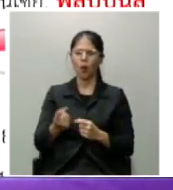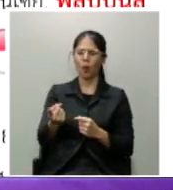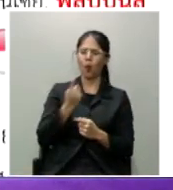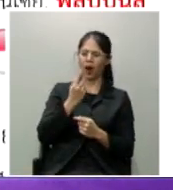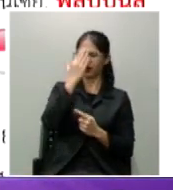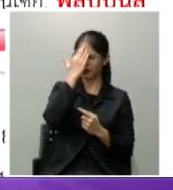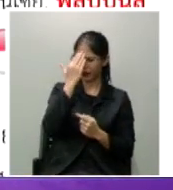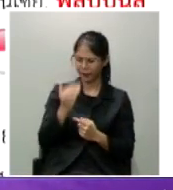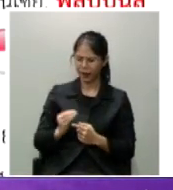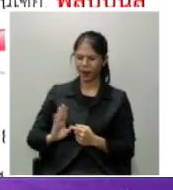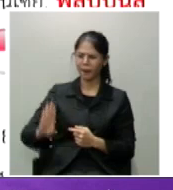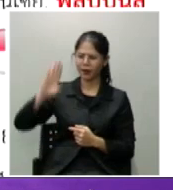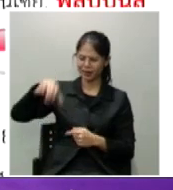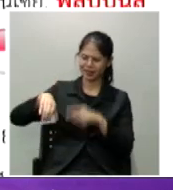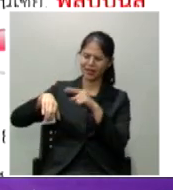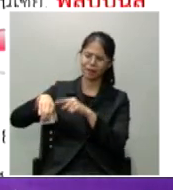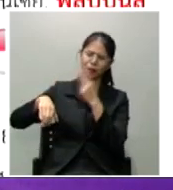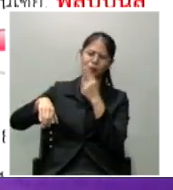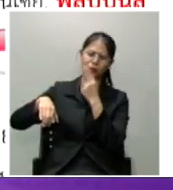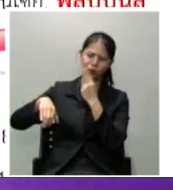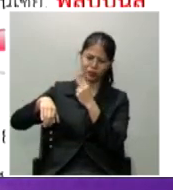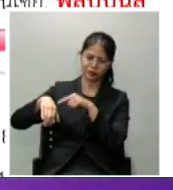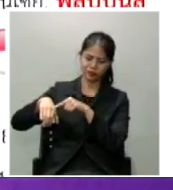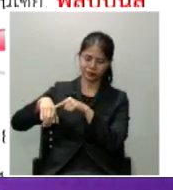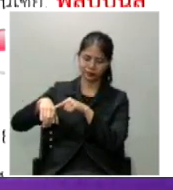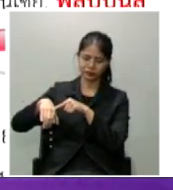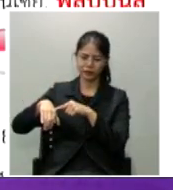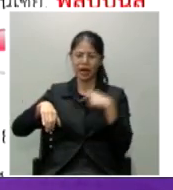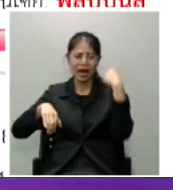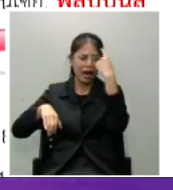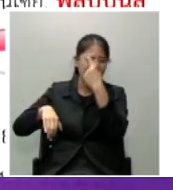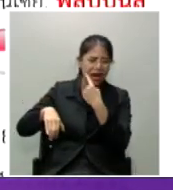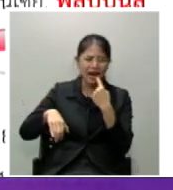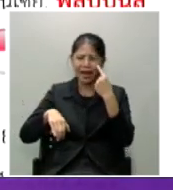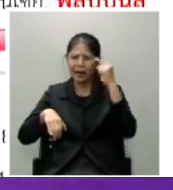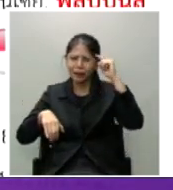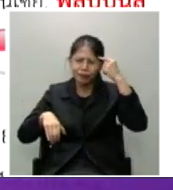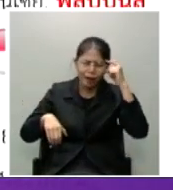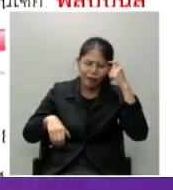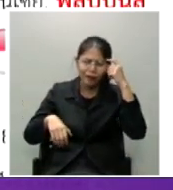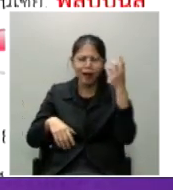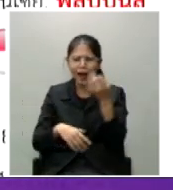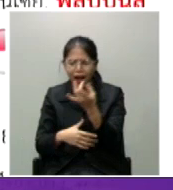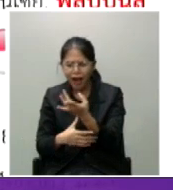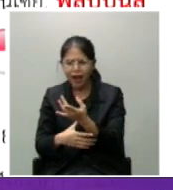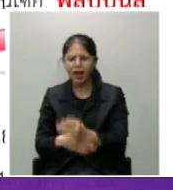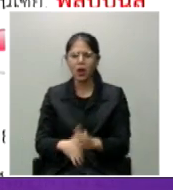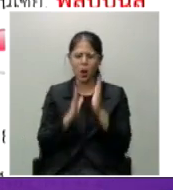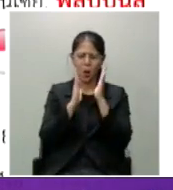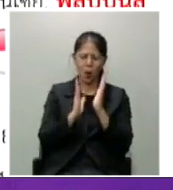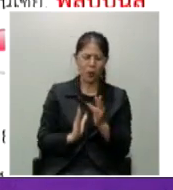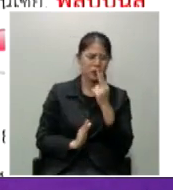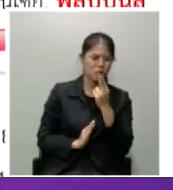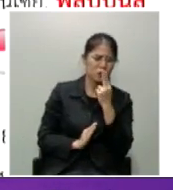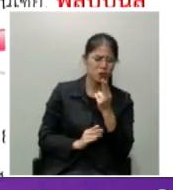รเรื่องบริษัทบุรีฟิลิปมอริสทีนี้สำหรับพวกเราคนไทยที่ไม่ค่อยจะคุ้นกับมันแม้แต่คนที่เป็นคอยา